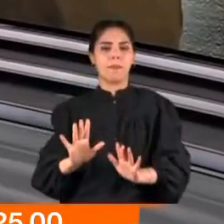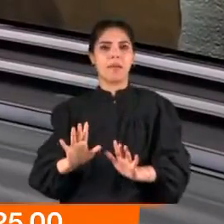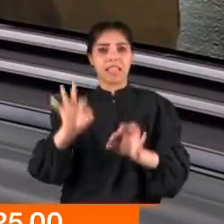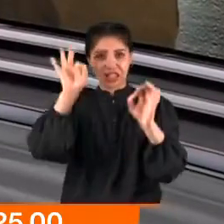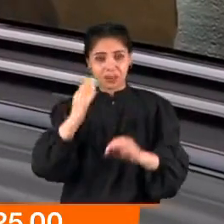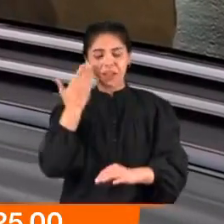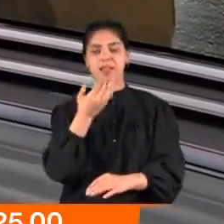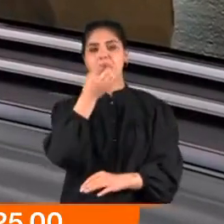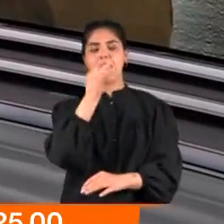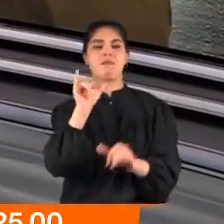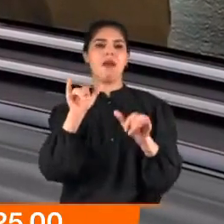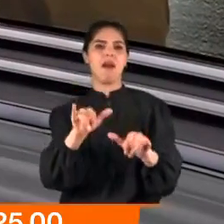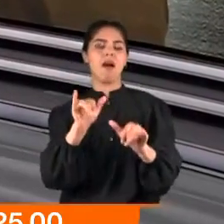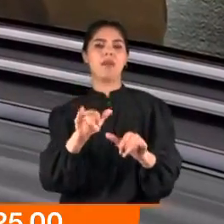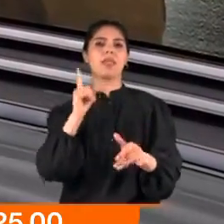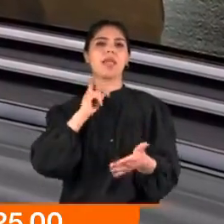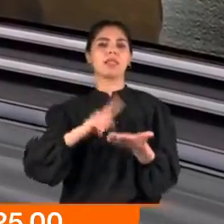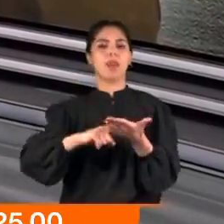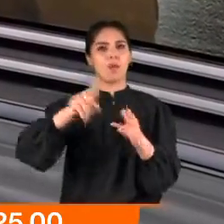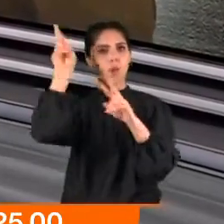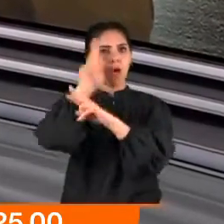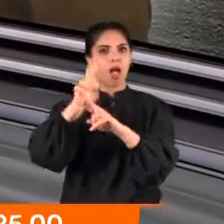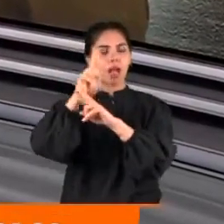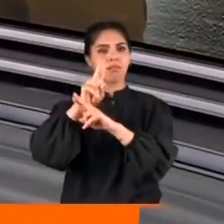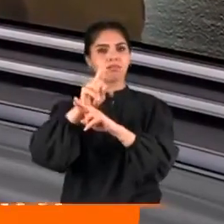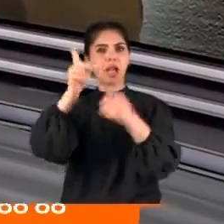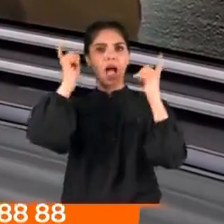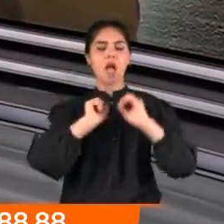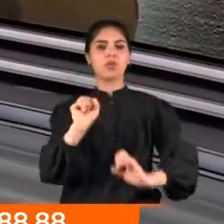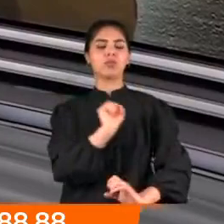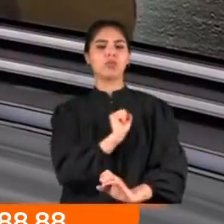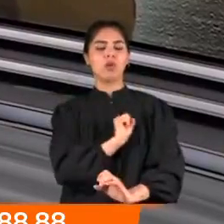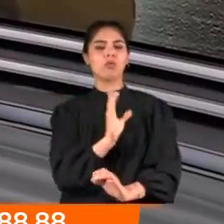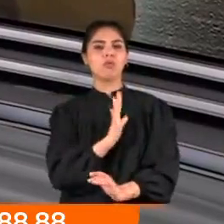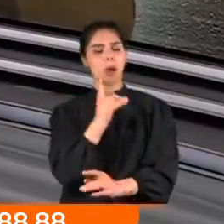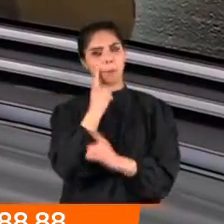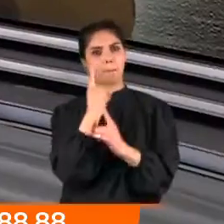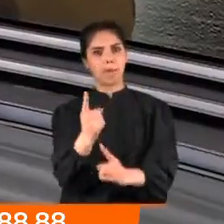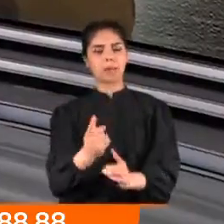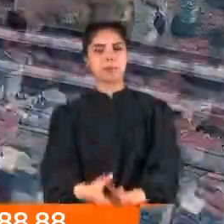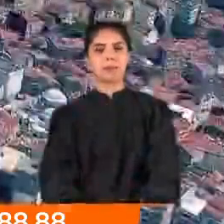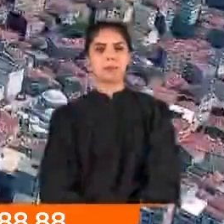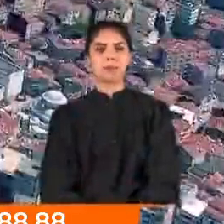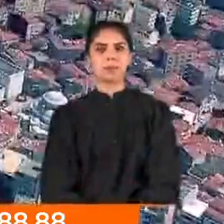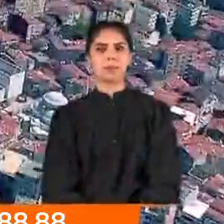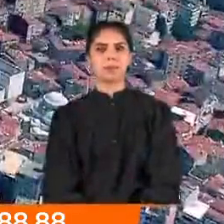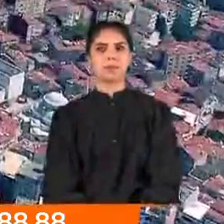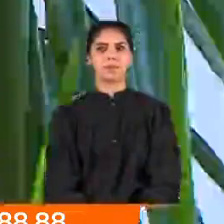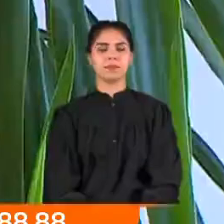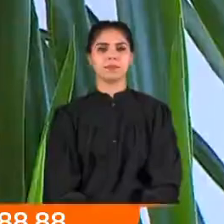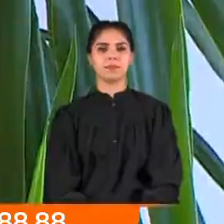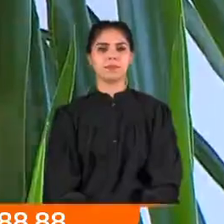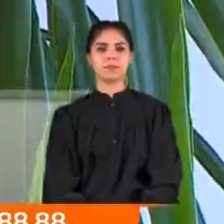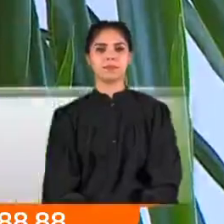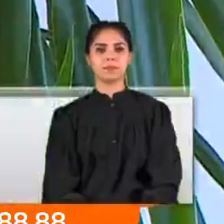Tıpkı şimdi izleyeceğiniz gibi tapu hayali yerine haciz korkusuna bırakıyor bu